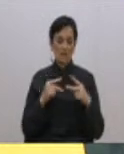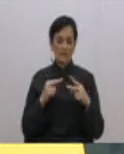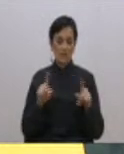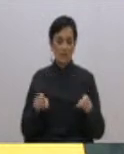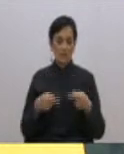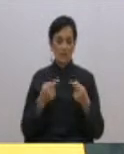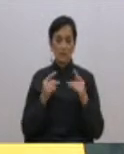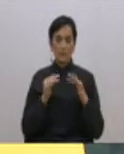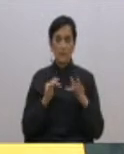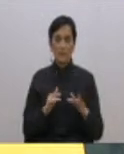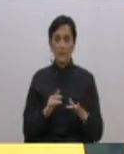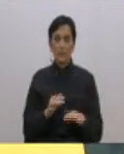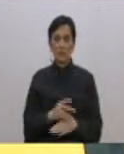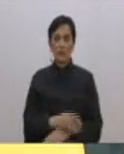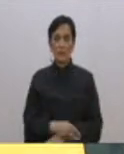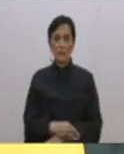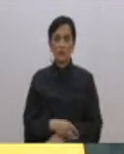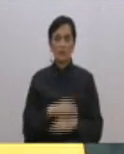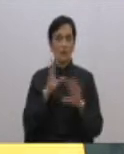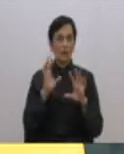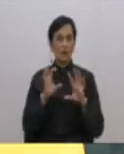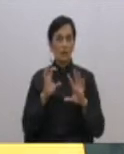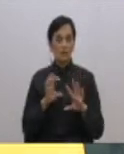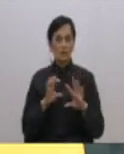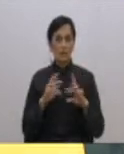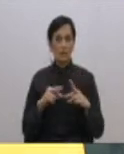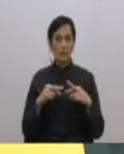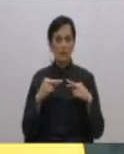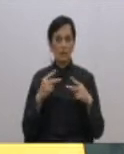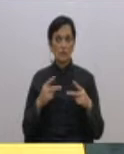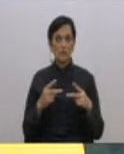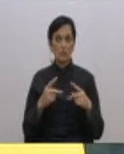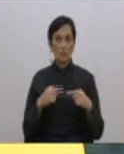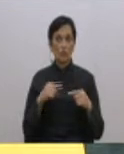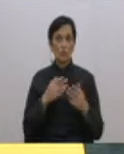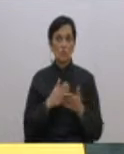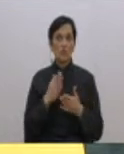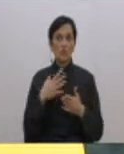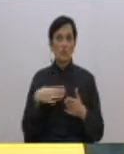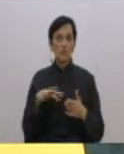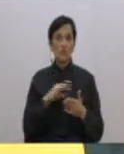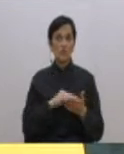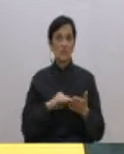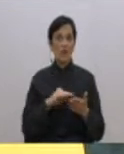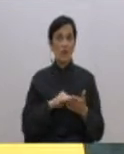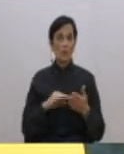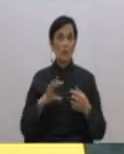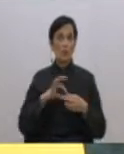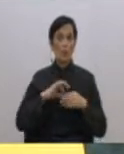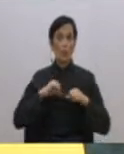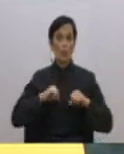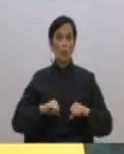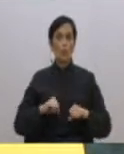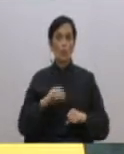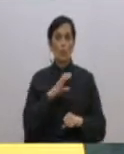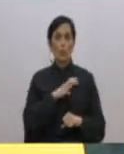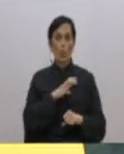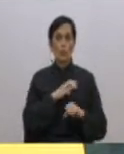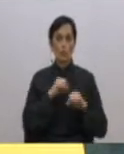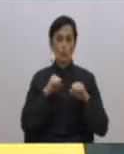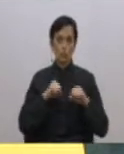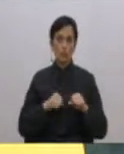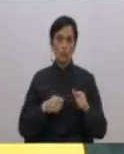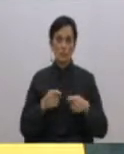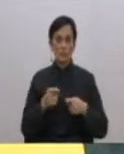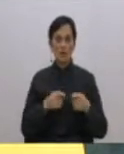da, maș. Armogidgen, lisalile bebe, paket, ismizania, sakartul și sab, toroda, momiginave, uplebe, pse, konebrivi, uplebe,